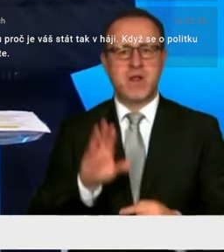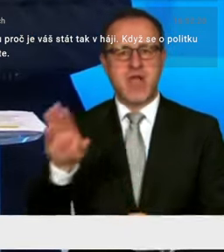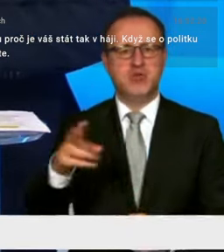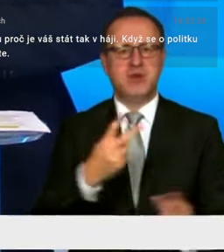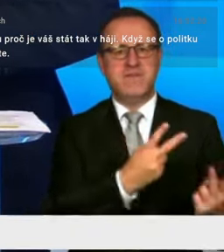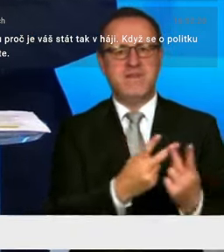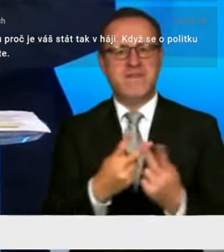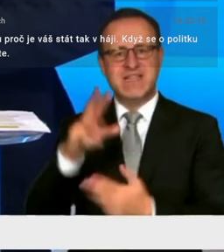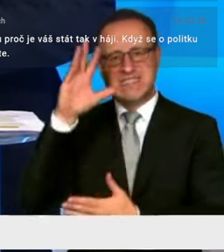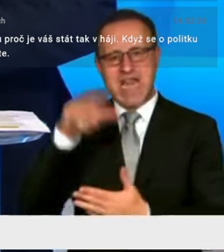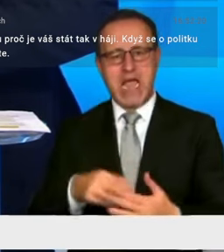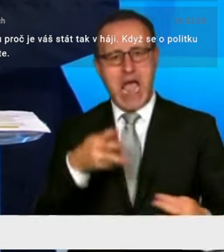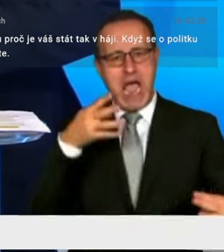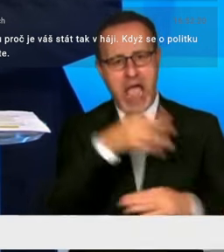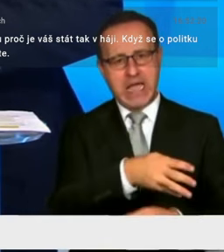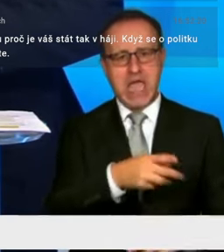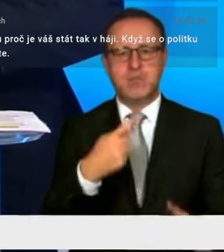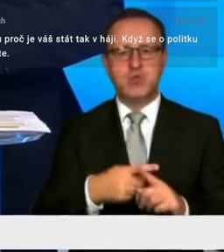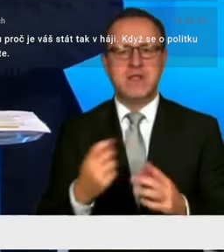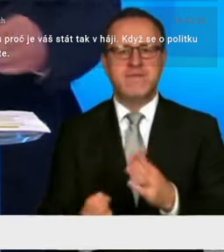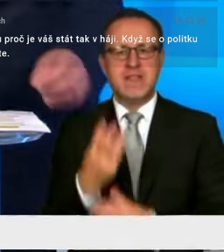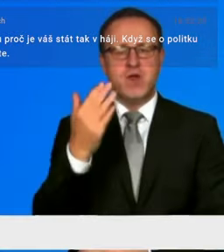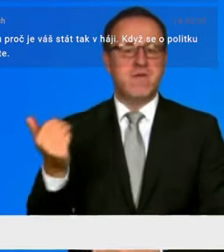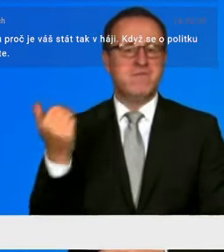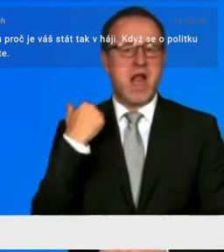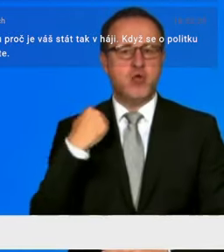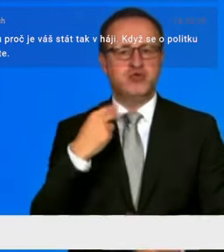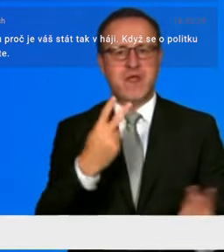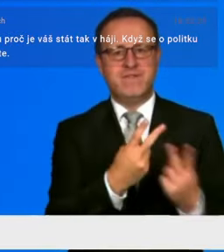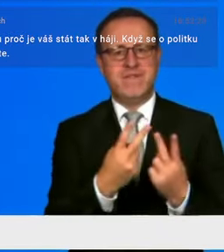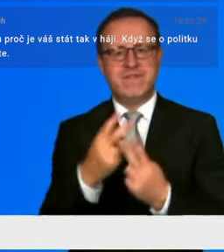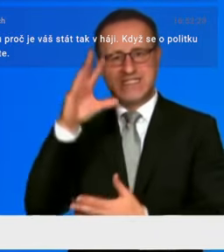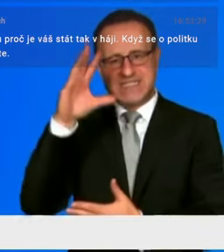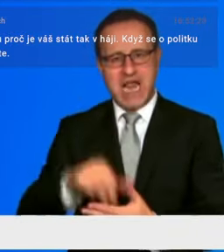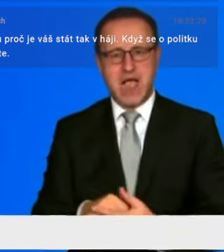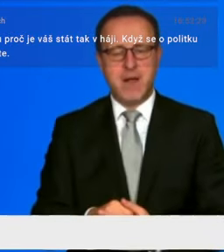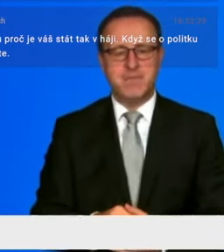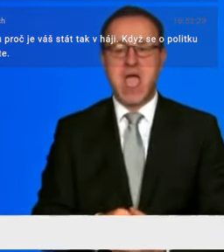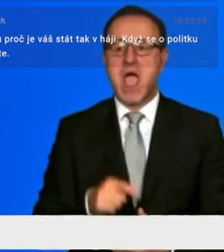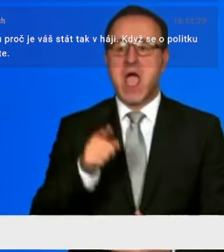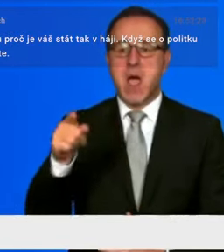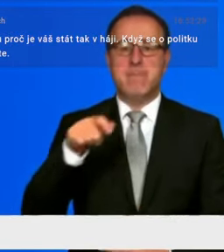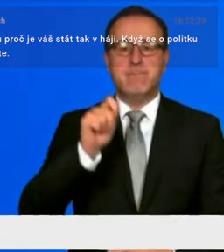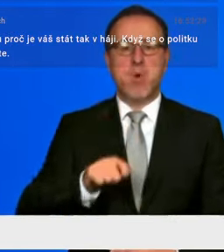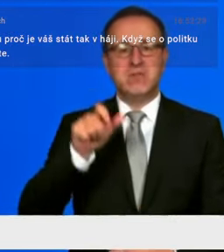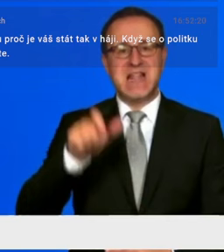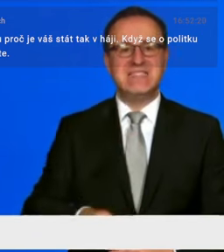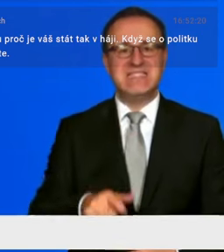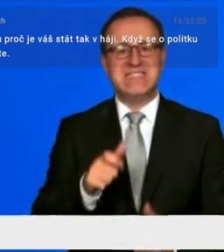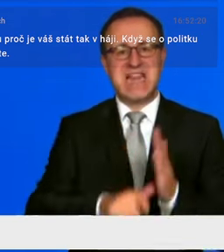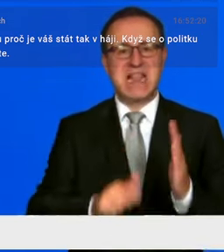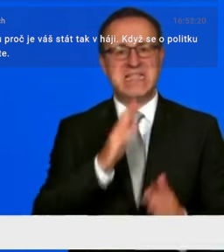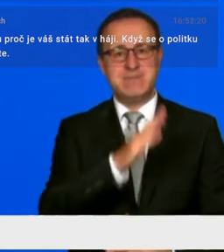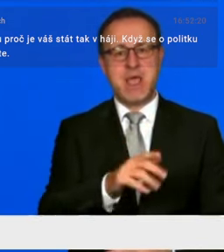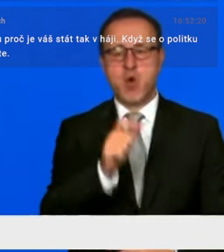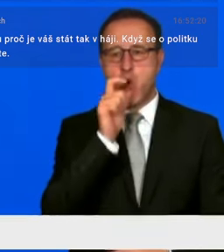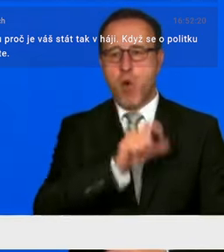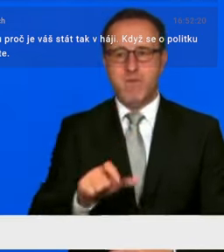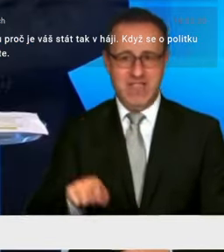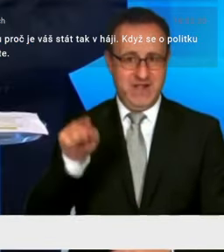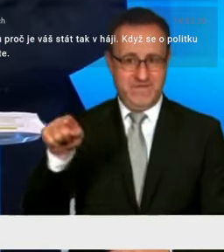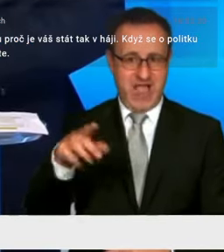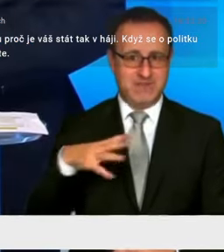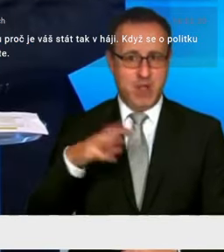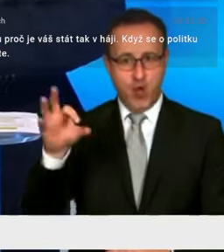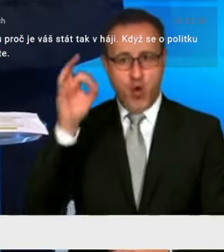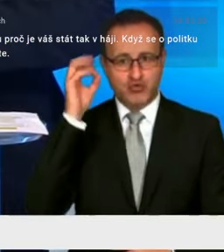vytvoreniu falošnej s vaším menom vás zase obvinili poslanci smeru v súvislosti s časopisom týždeň ktorý vyšiel v posledných hodinách pred